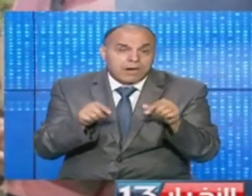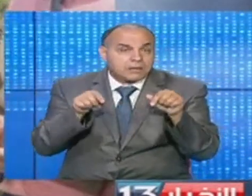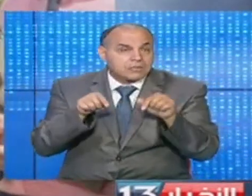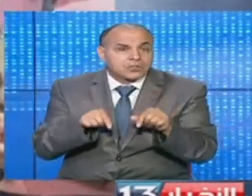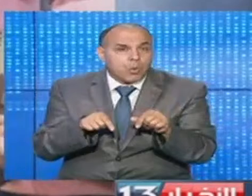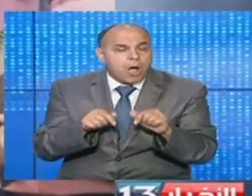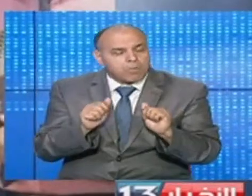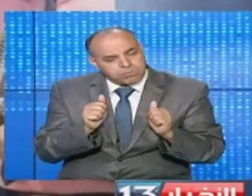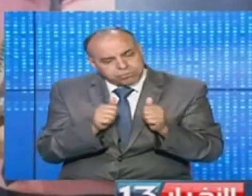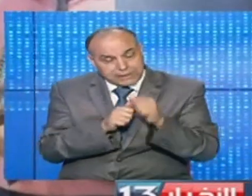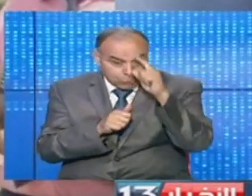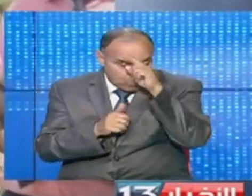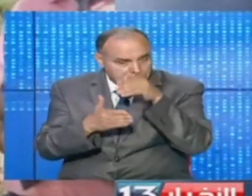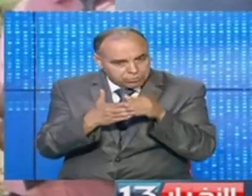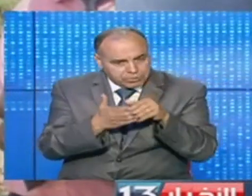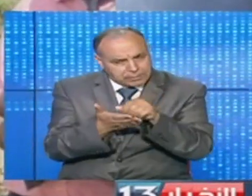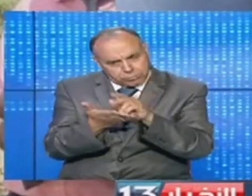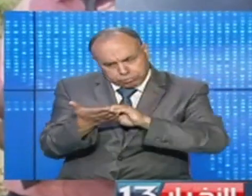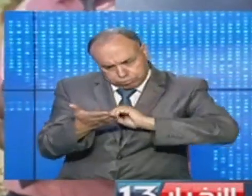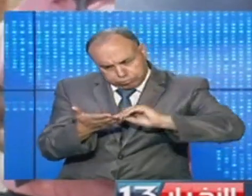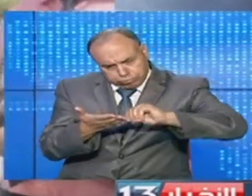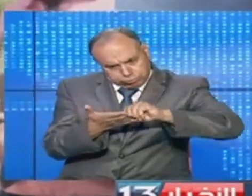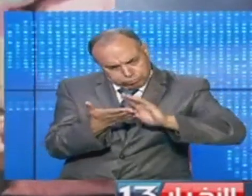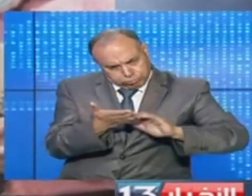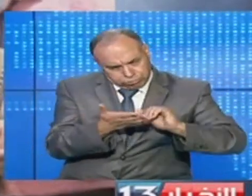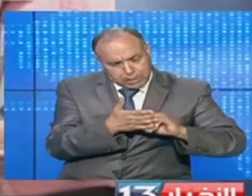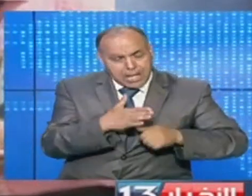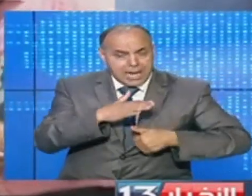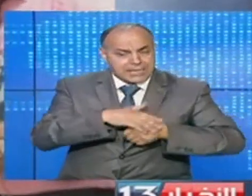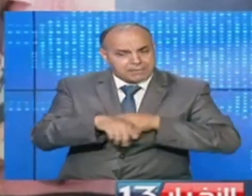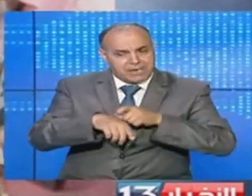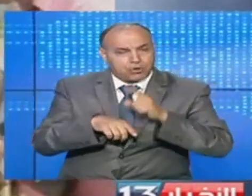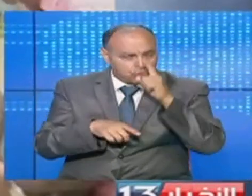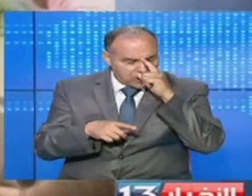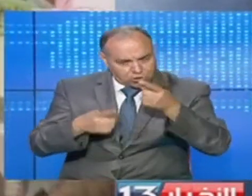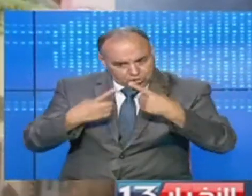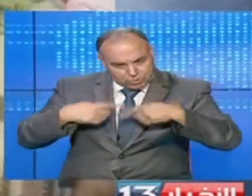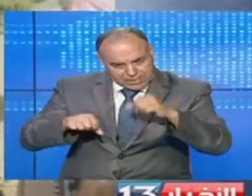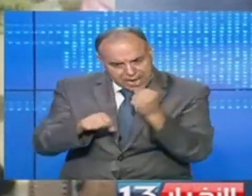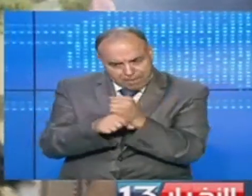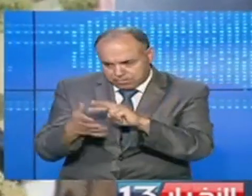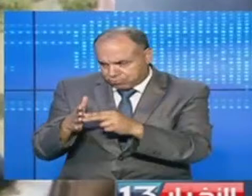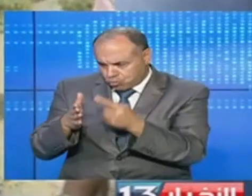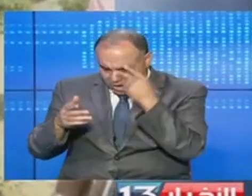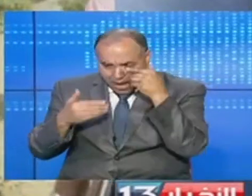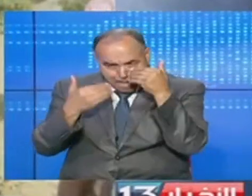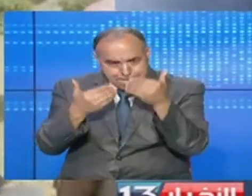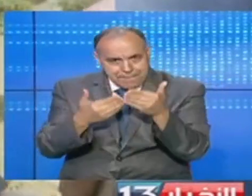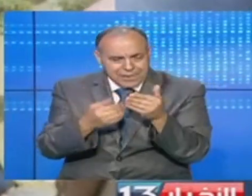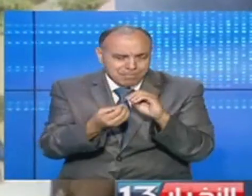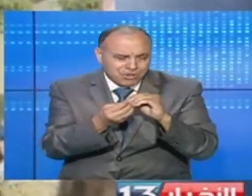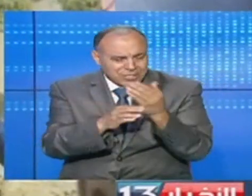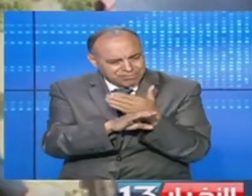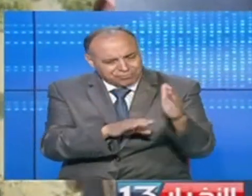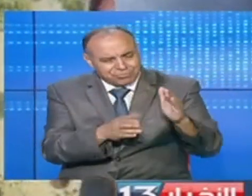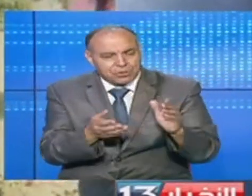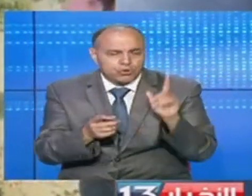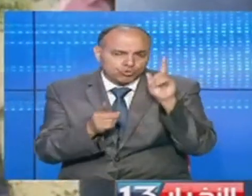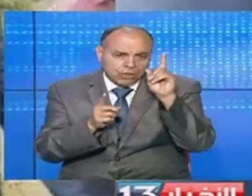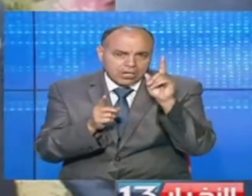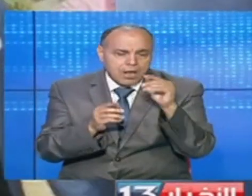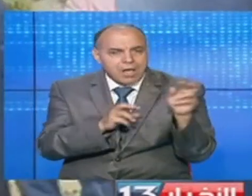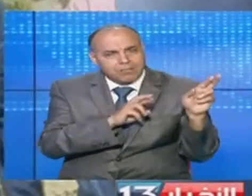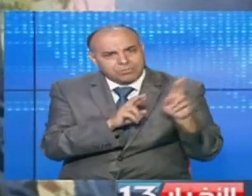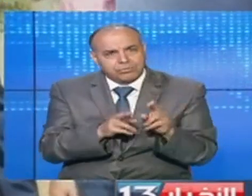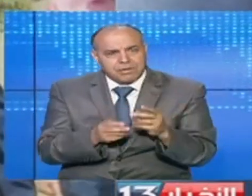وقفنا على صعوبه هديه سجلنا هو ان شاء الله مع رئيس البلديه مش نعمله جلسه عمل الفنيه حتى ن تخطي الصعوبات هذه